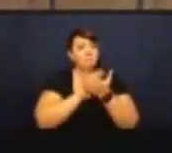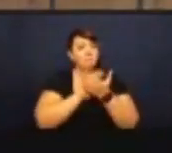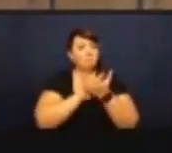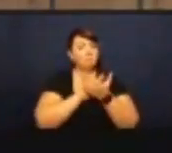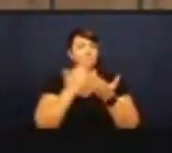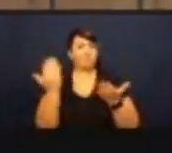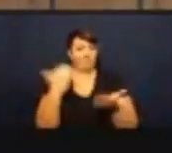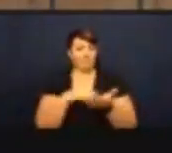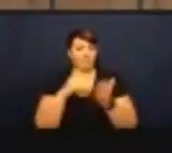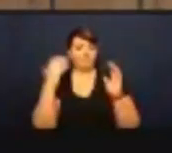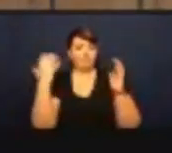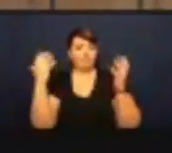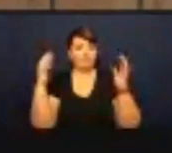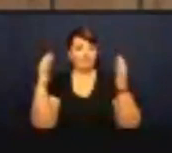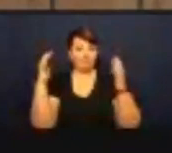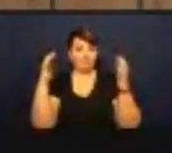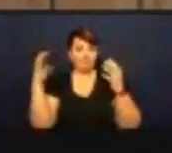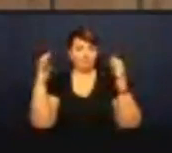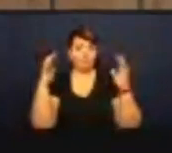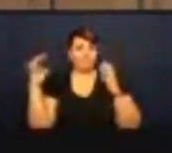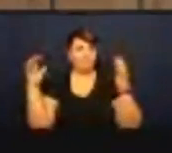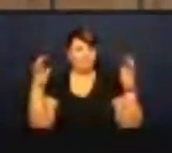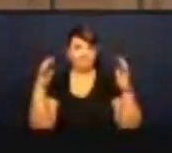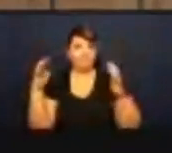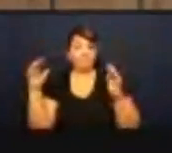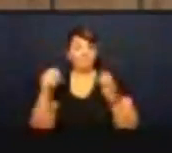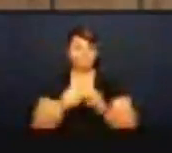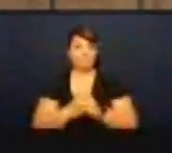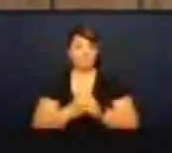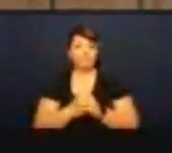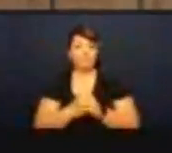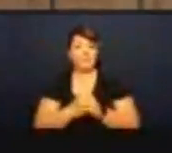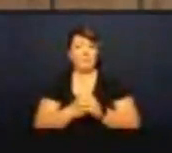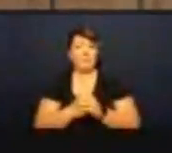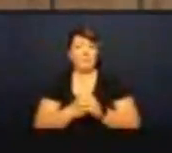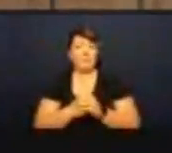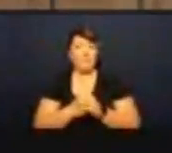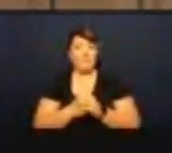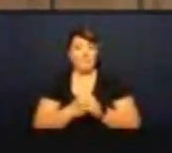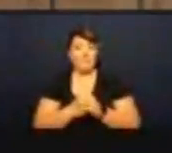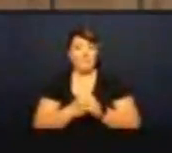Tunaomba watu wapigiwe makofi tafadhali mara nyingine.